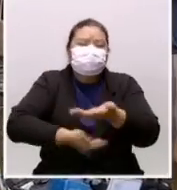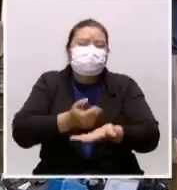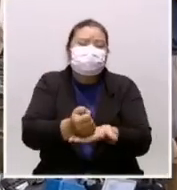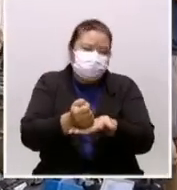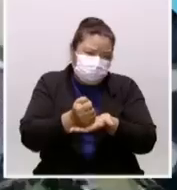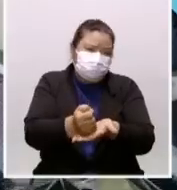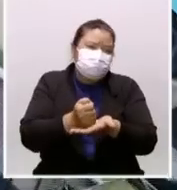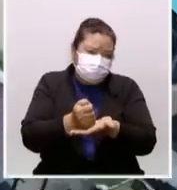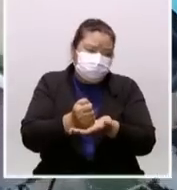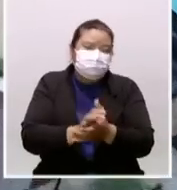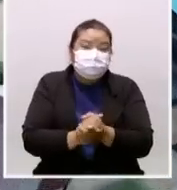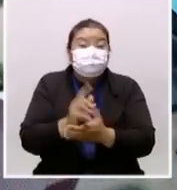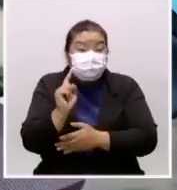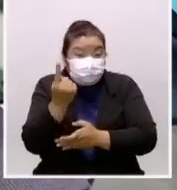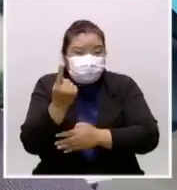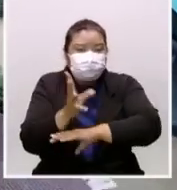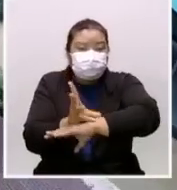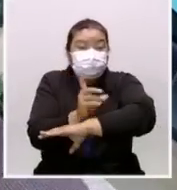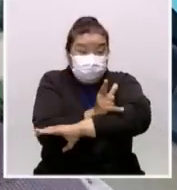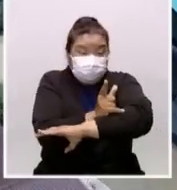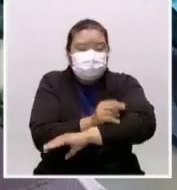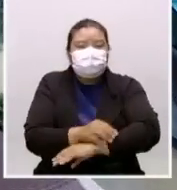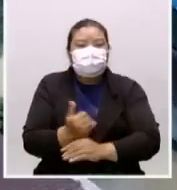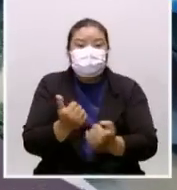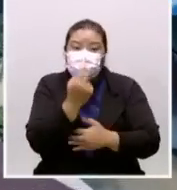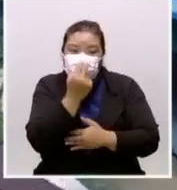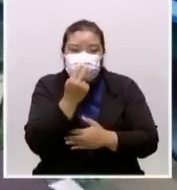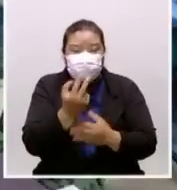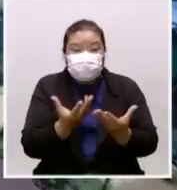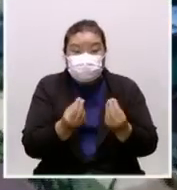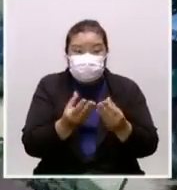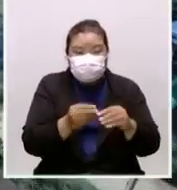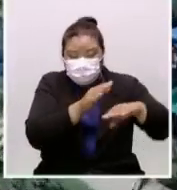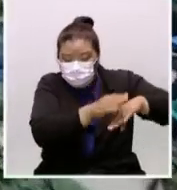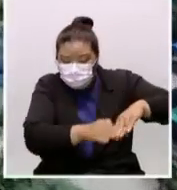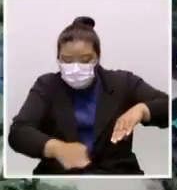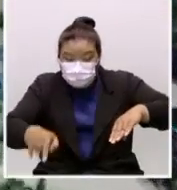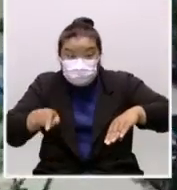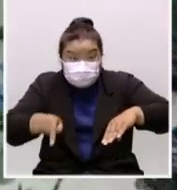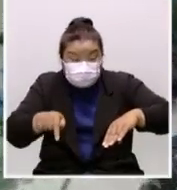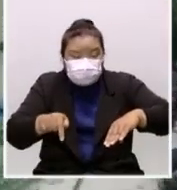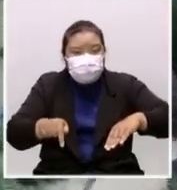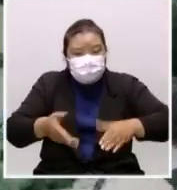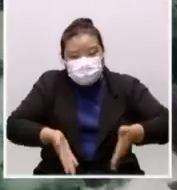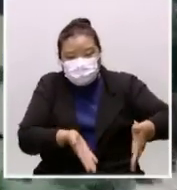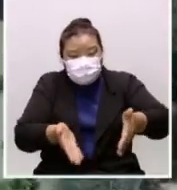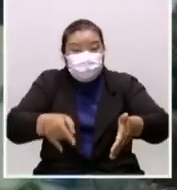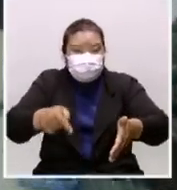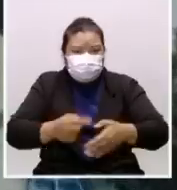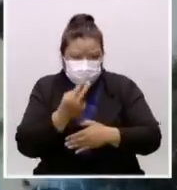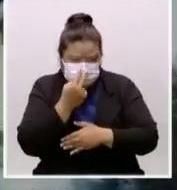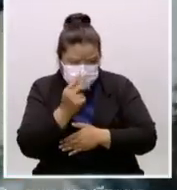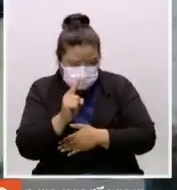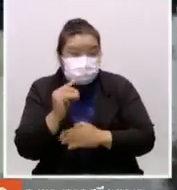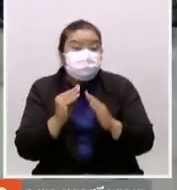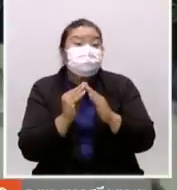วนที่จังหวัดพระนครศรีอยุธยาค่ะไปดูสภาพพื้นที่ลุ่มต่ำติดริมแม่น้ำเจ้าพระยาก็อย่างที่เห็นนะคุณผู้ชมระดับน้